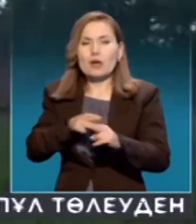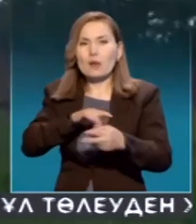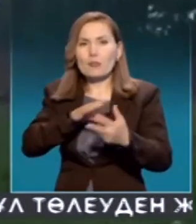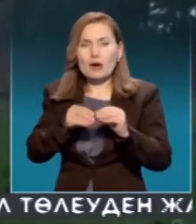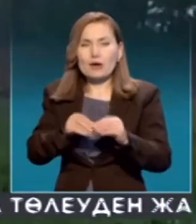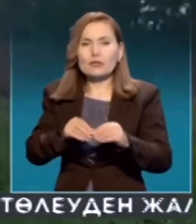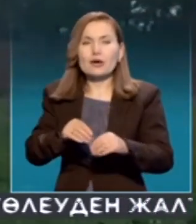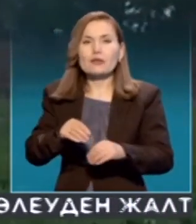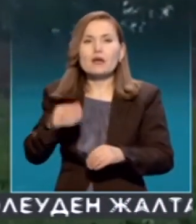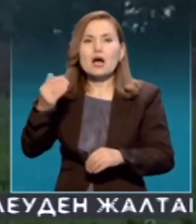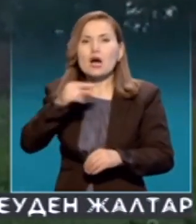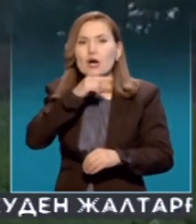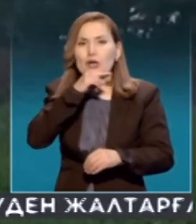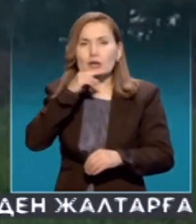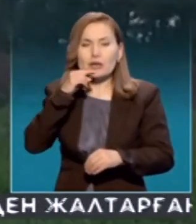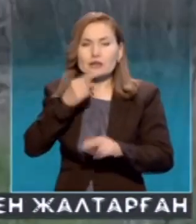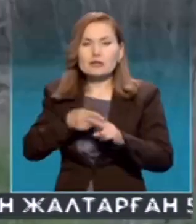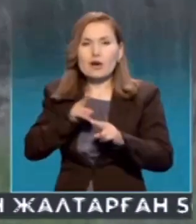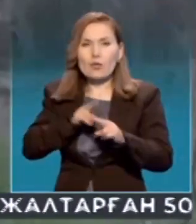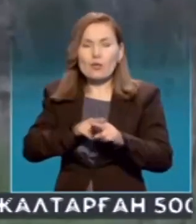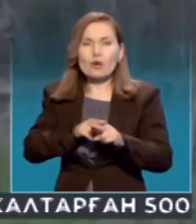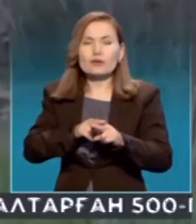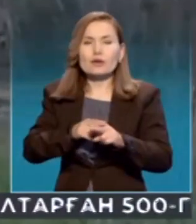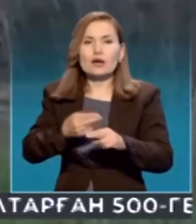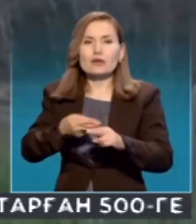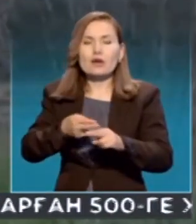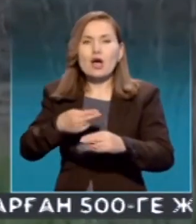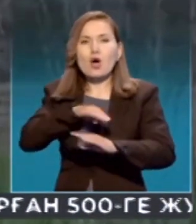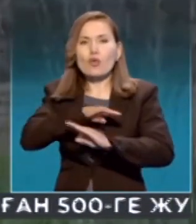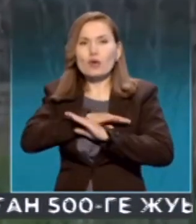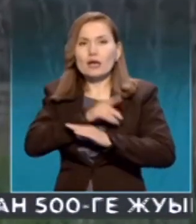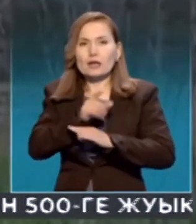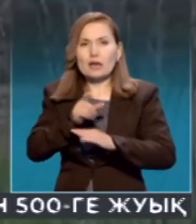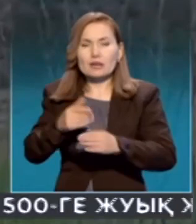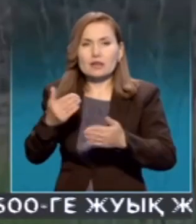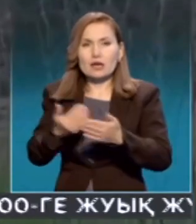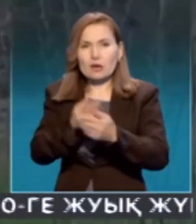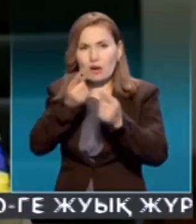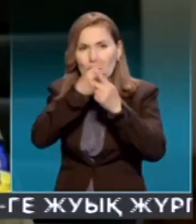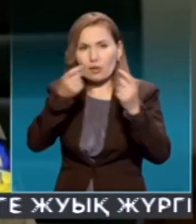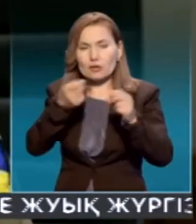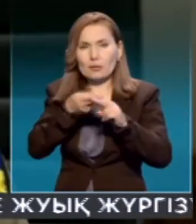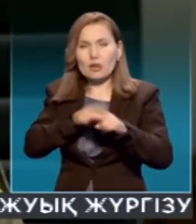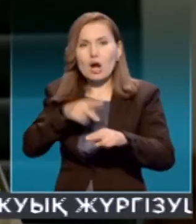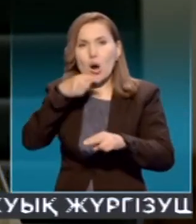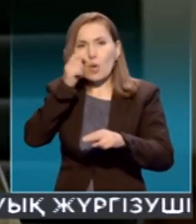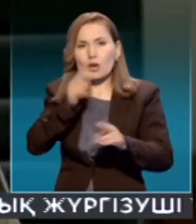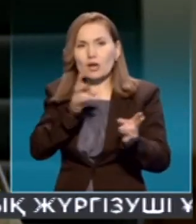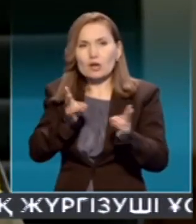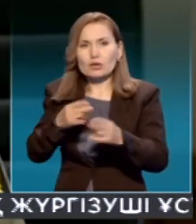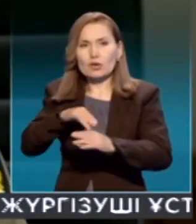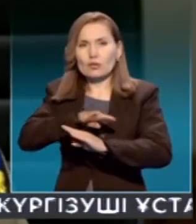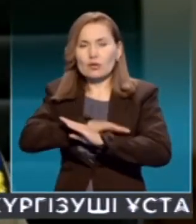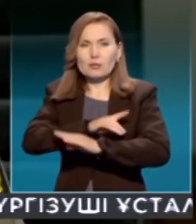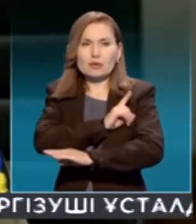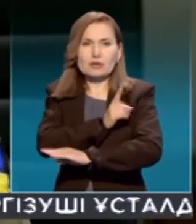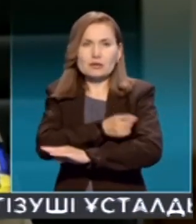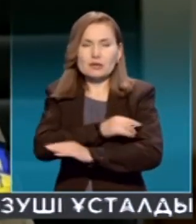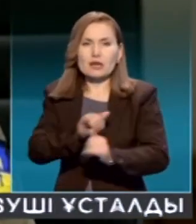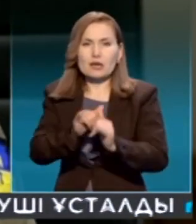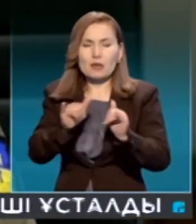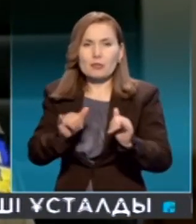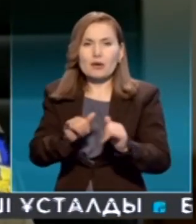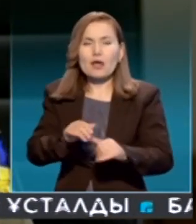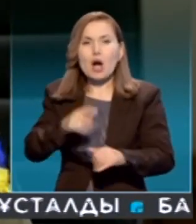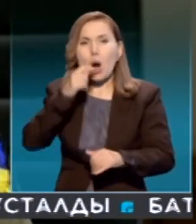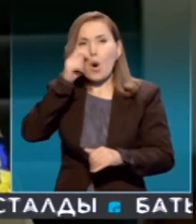Мәскеу наурыздан бері құрбандар туралы дерек жарияламай келеді. Украинаның да жоғалтқаны аз емес. На сходе нашего державы. Елдің шығысында